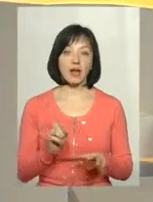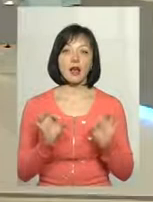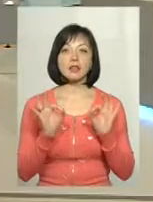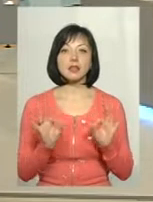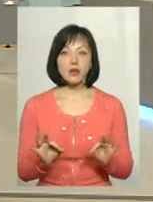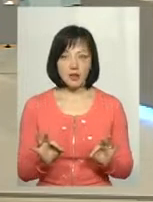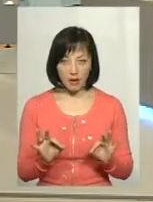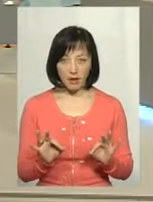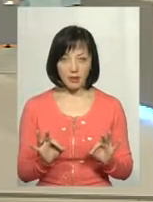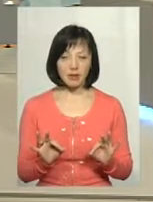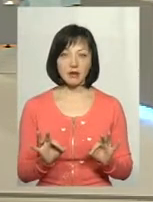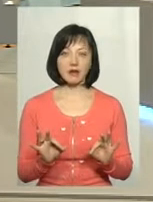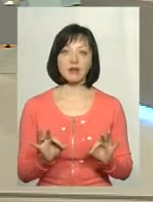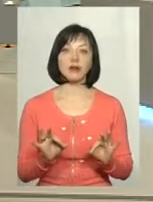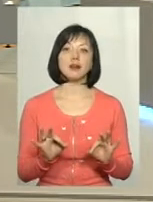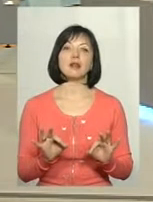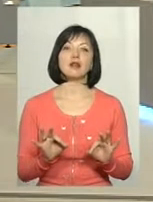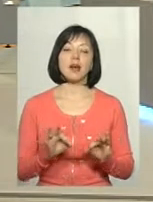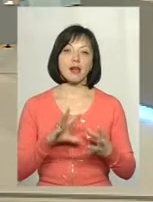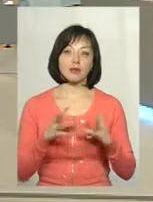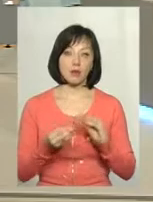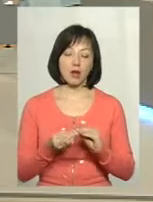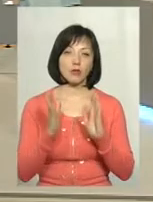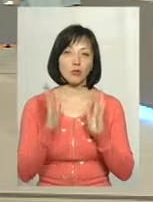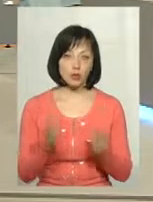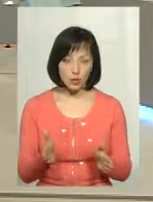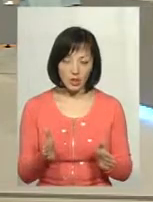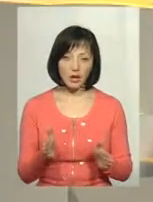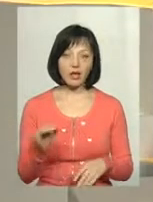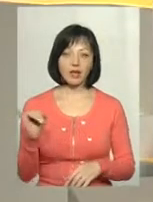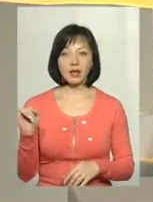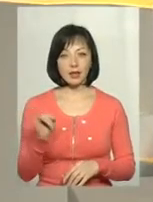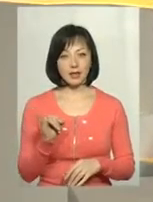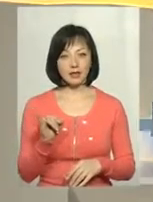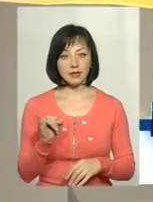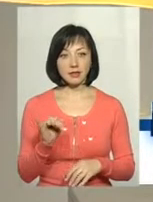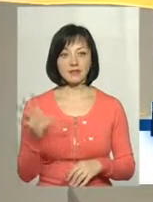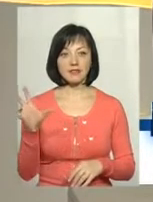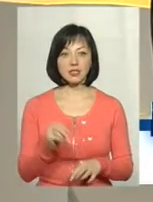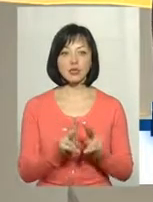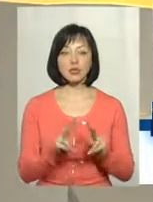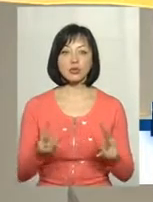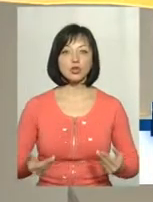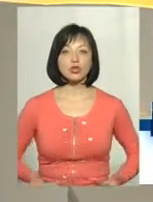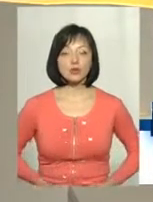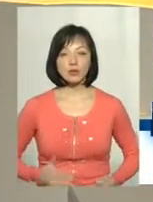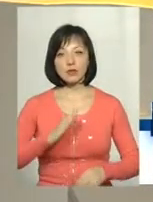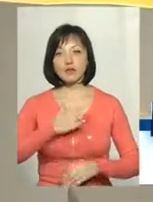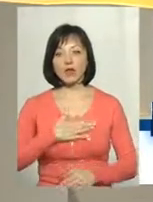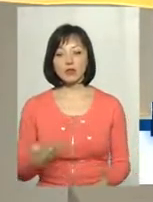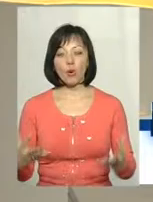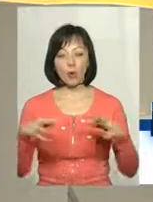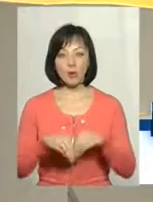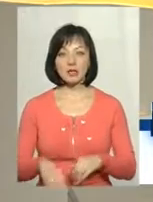раціональне зерно обов'язково проросте, дасть результат. І всі, хто живуть в наших